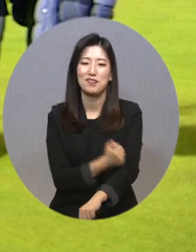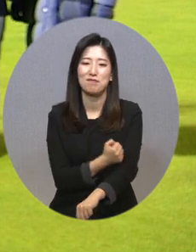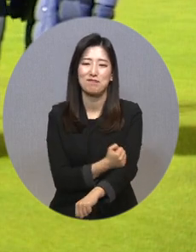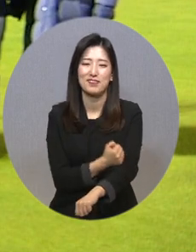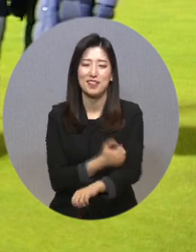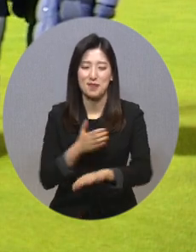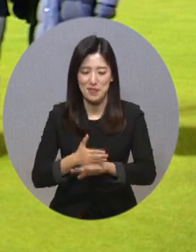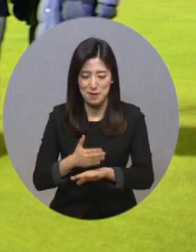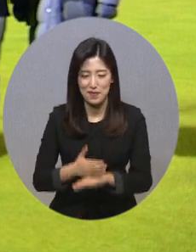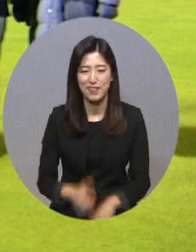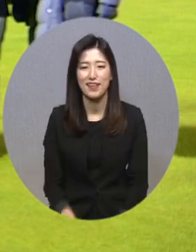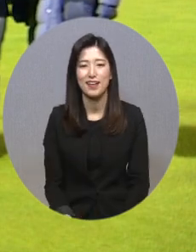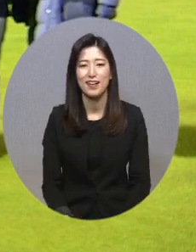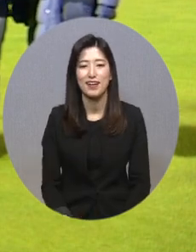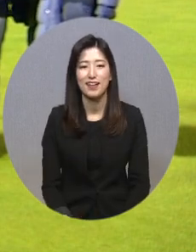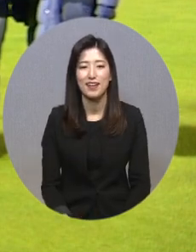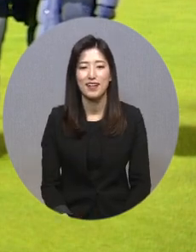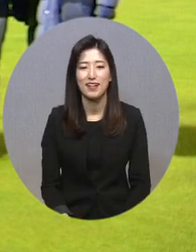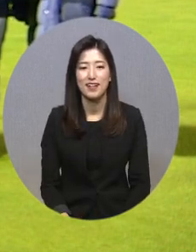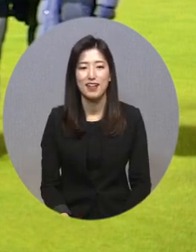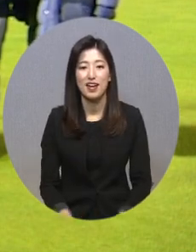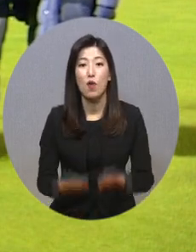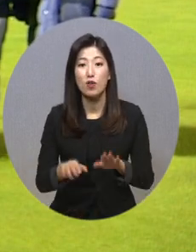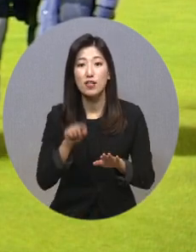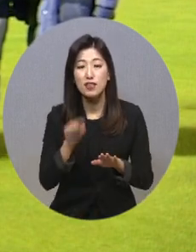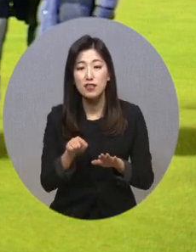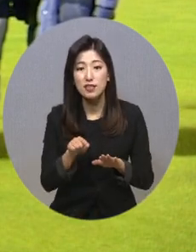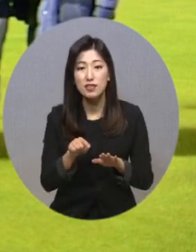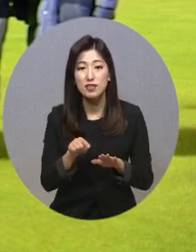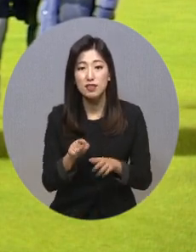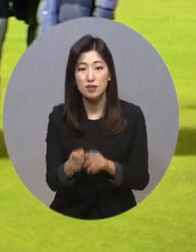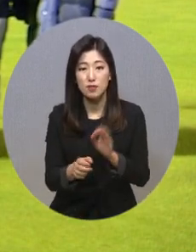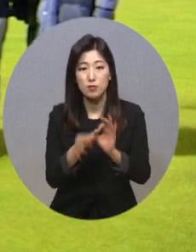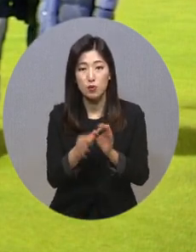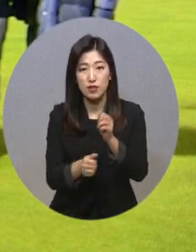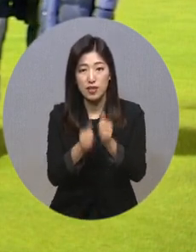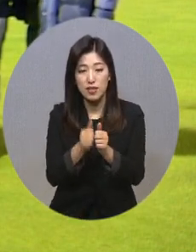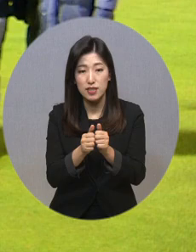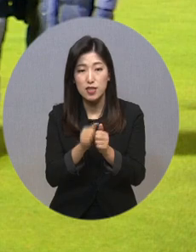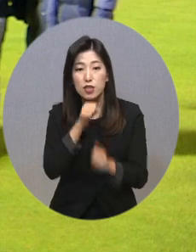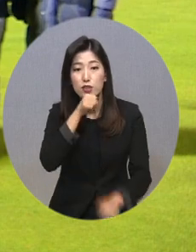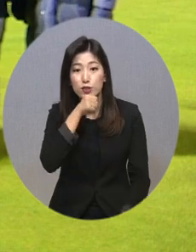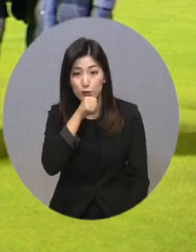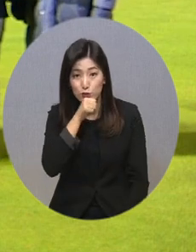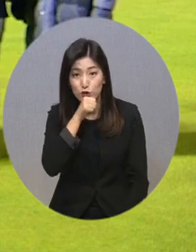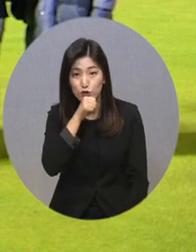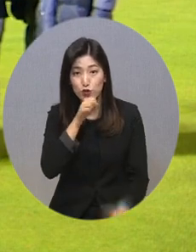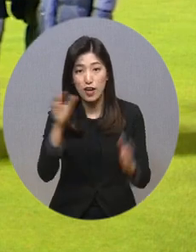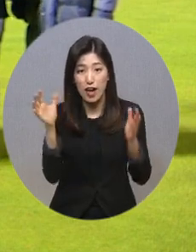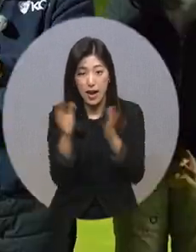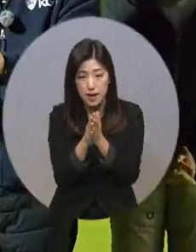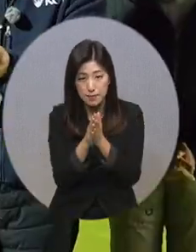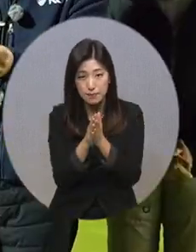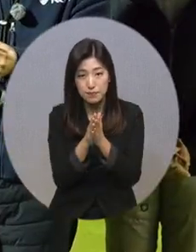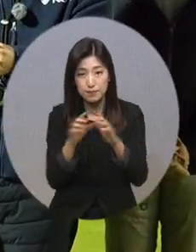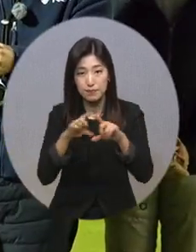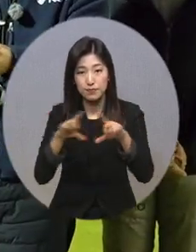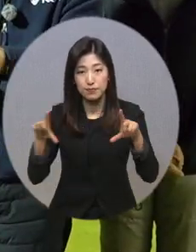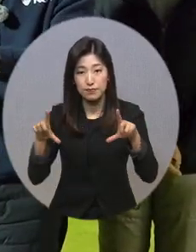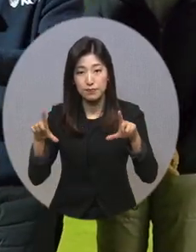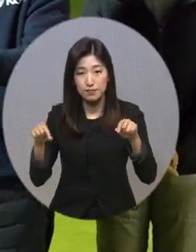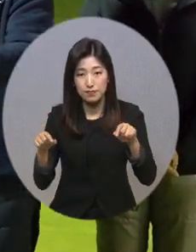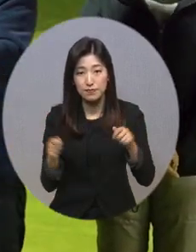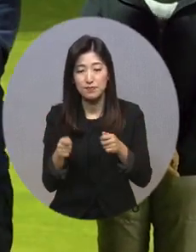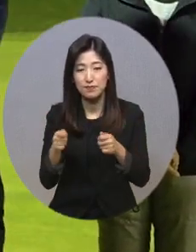제가 이제 끝났는데 있어 카드를 이제 어떻게 돼 줘 드시오 제가 잘 막아 있거든요 왜 이거 하연은 2병